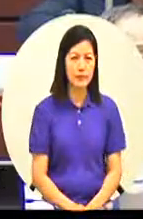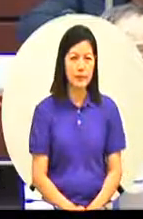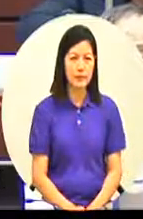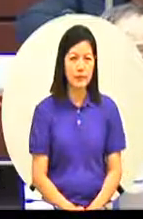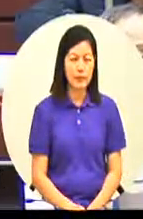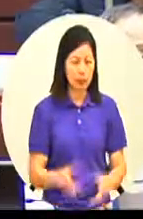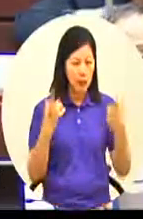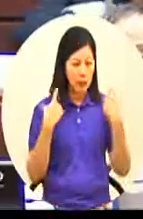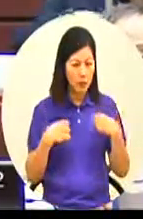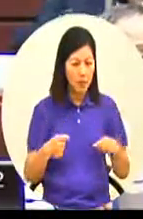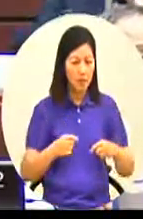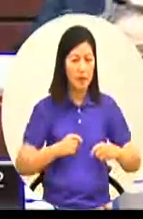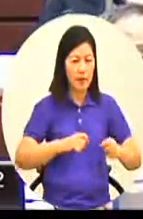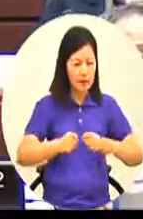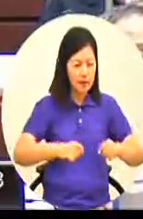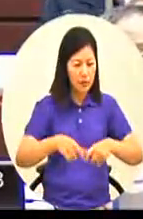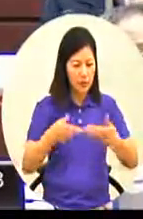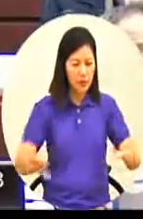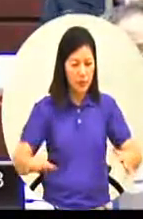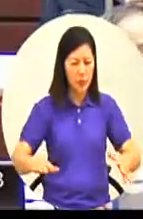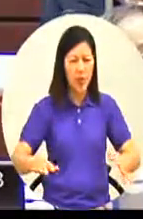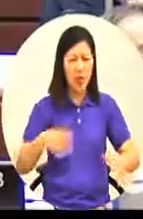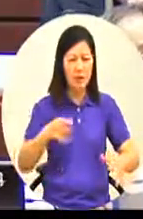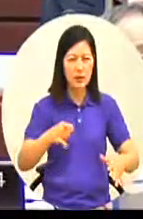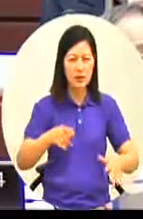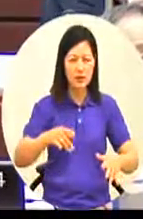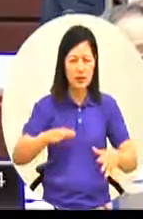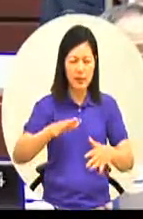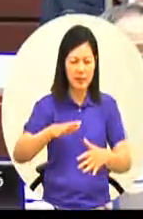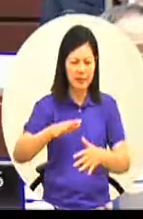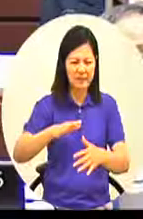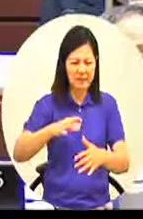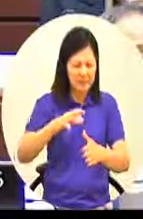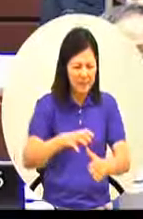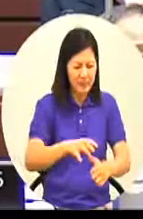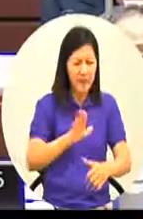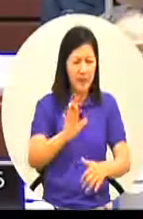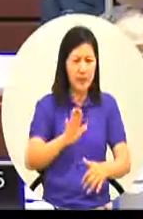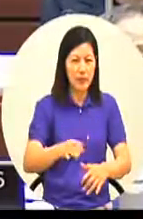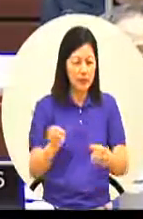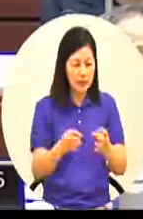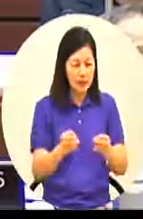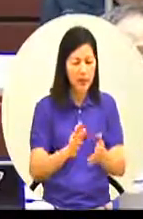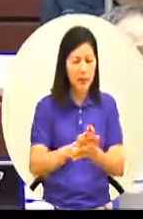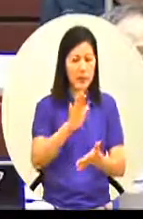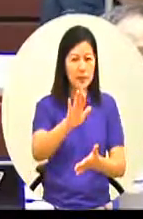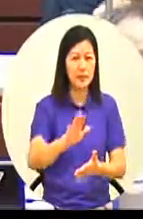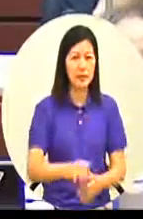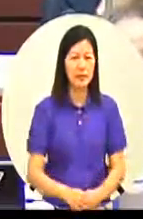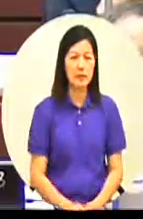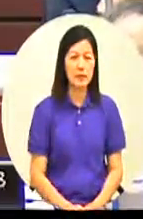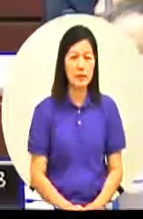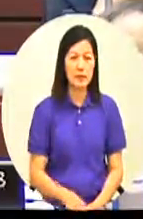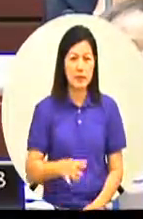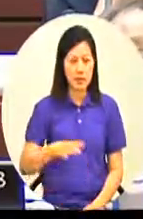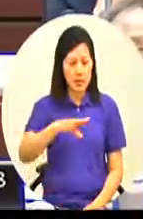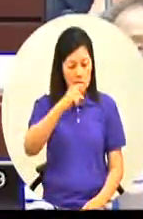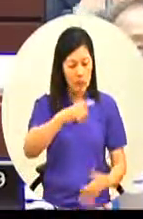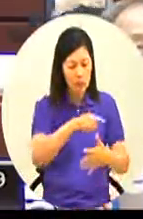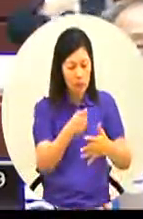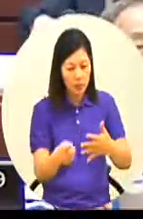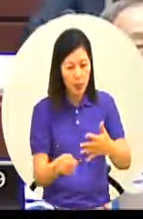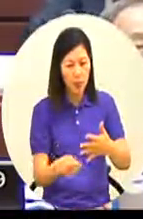来有很多案子，这个案子可能被压得很低，但是因为经过这么多讨论之后啊，他的那个优先顺序往前面提，